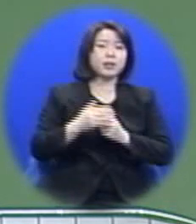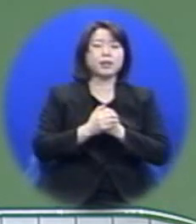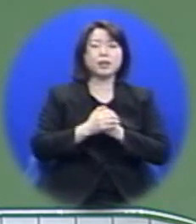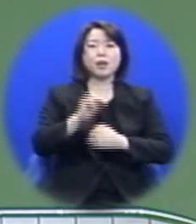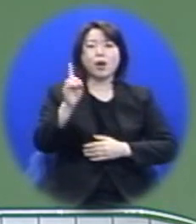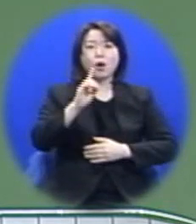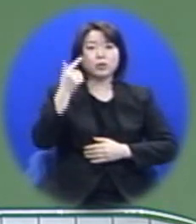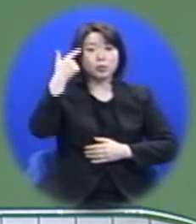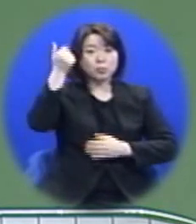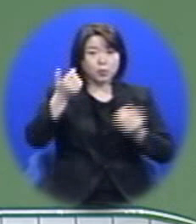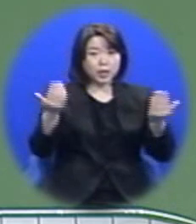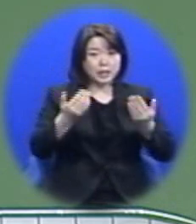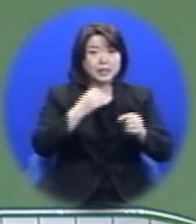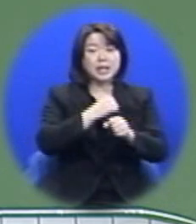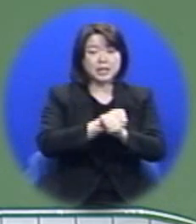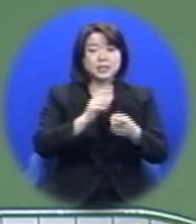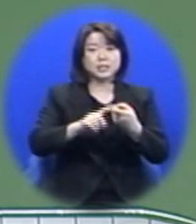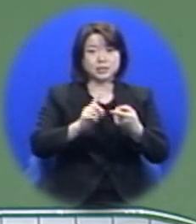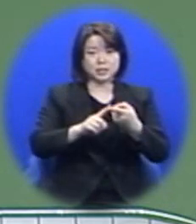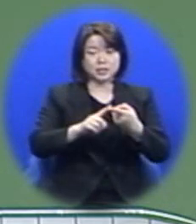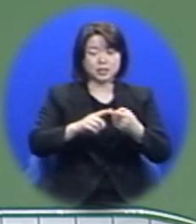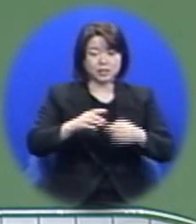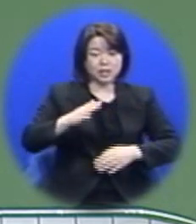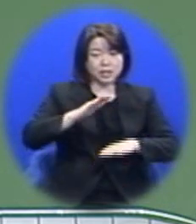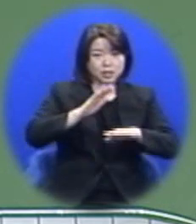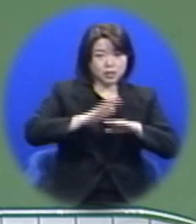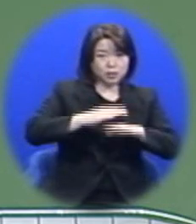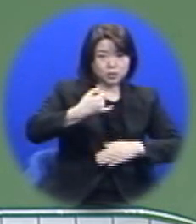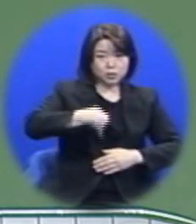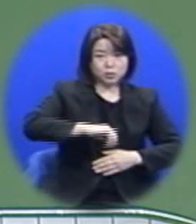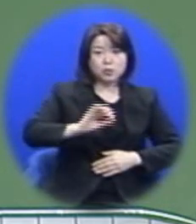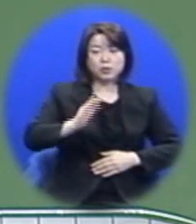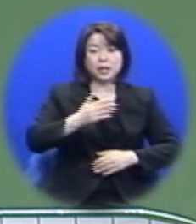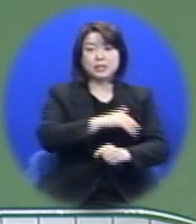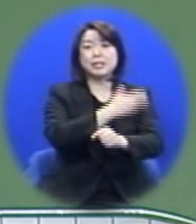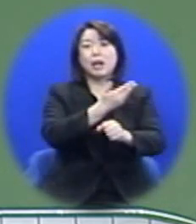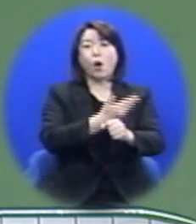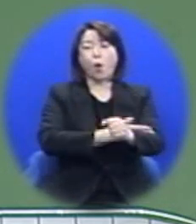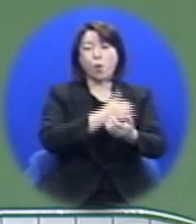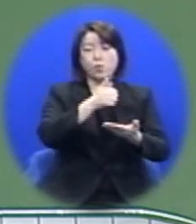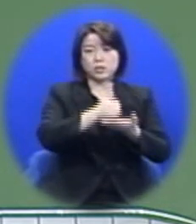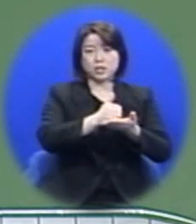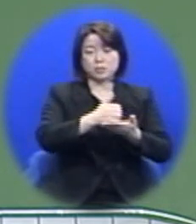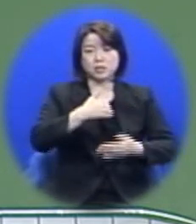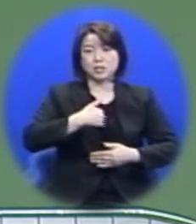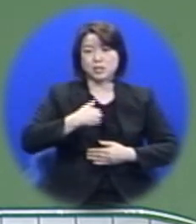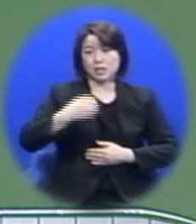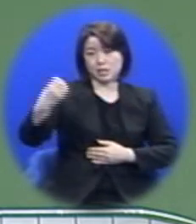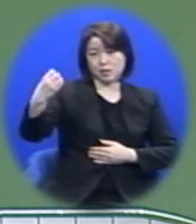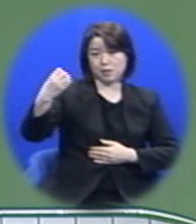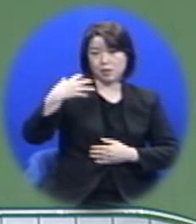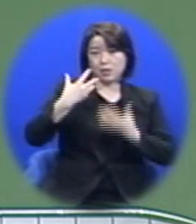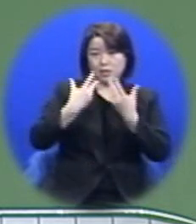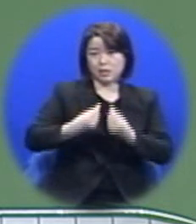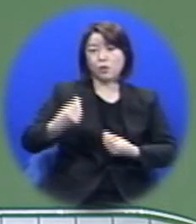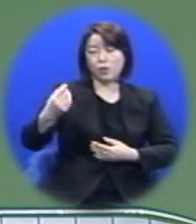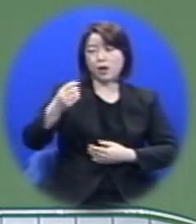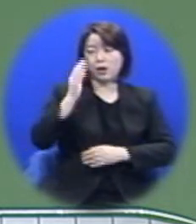어떤 목회를 하셨는지 그 손녀가 되시는 권사님이 저에게 한 가지 일화를